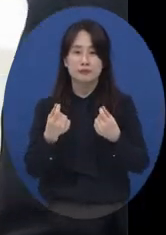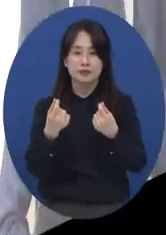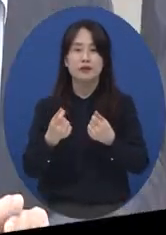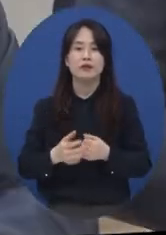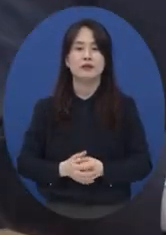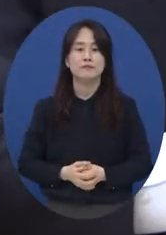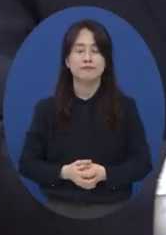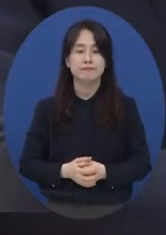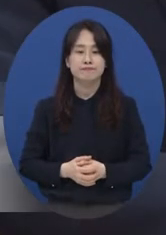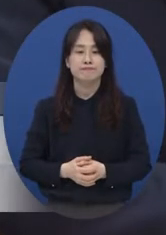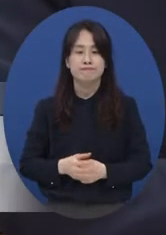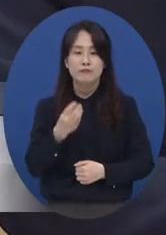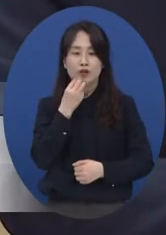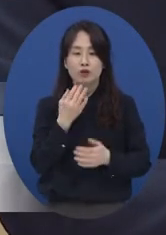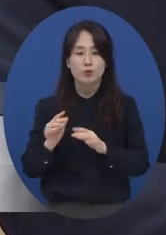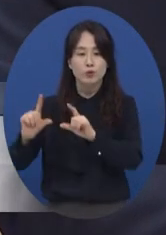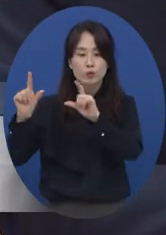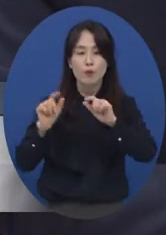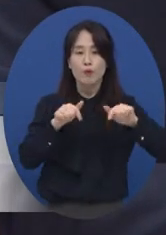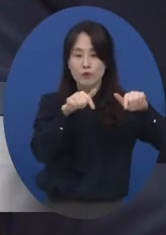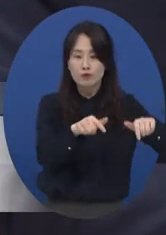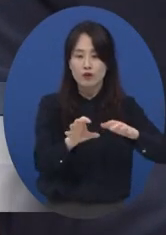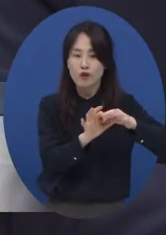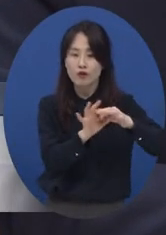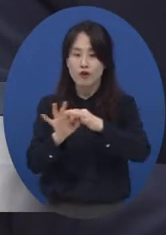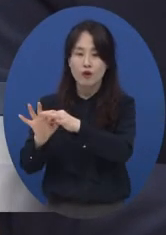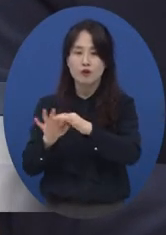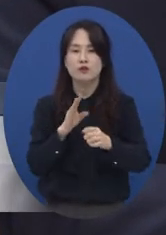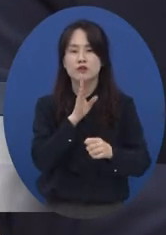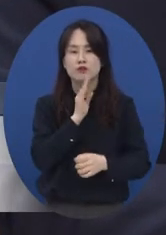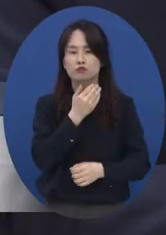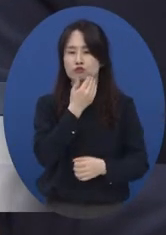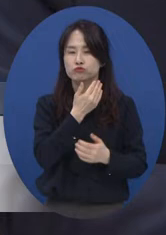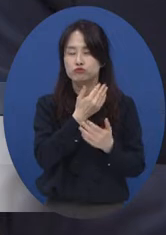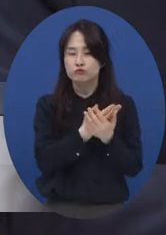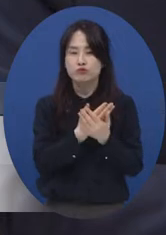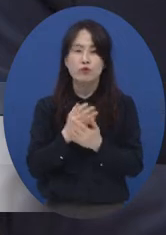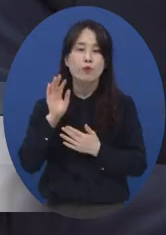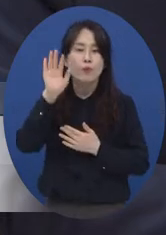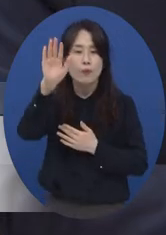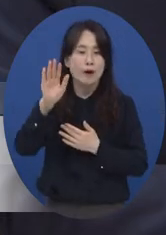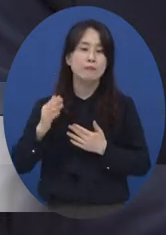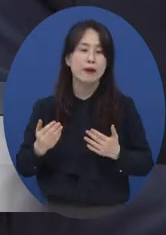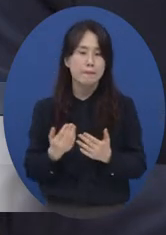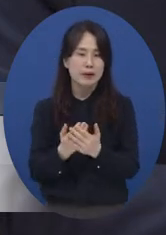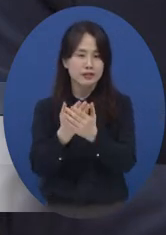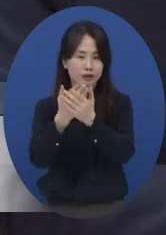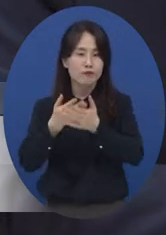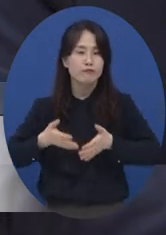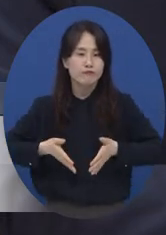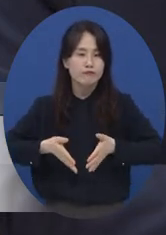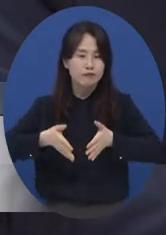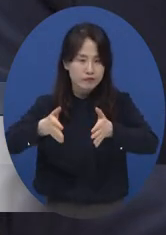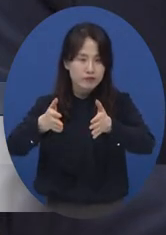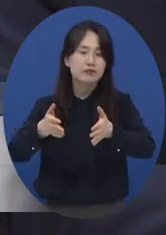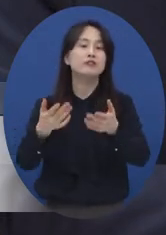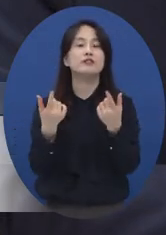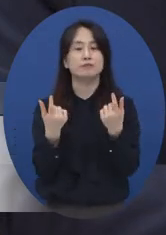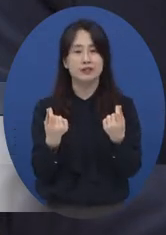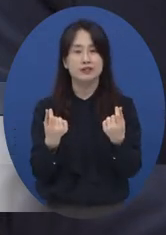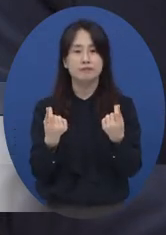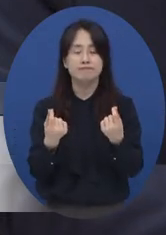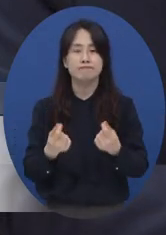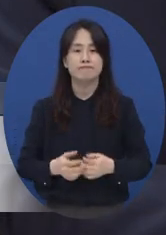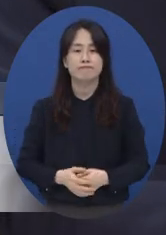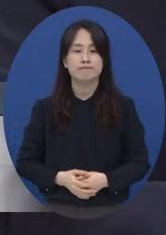듭니다. 경기도 동과 서를 이어내는 정말로 중요한 미래지향적인